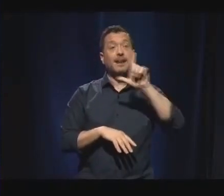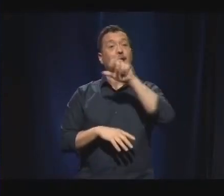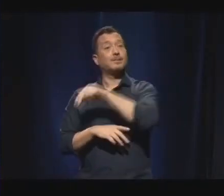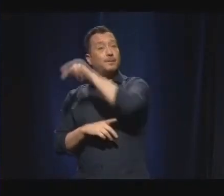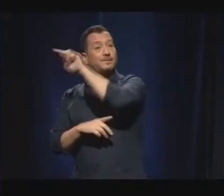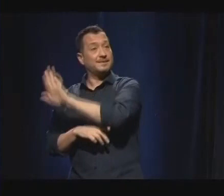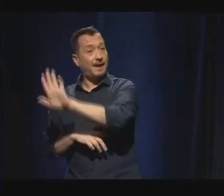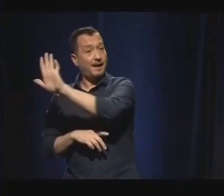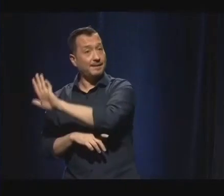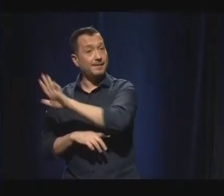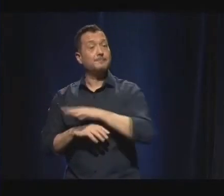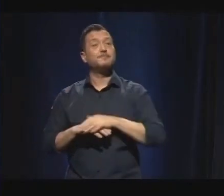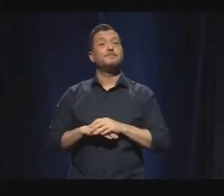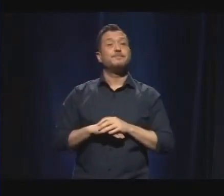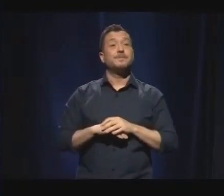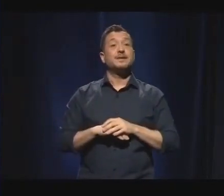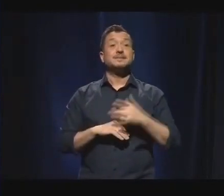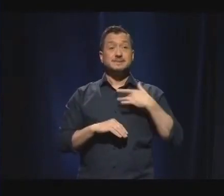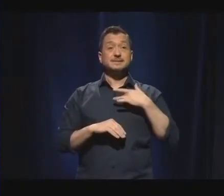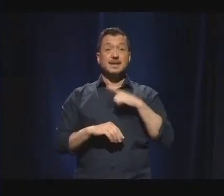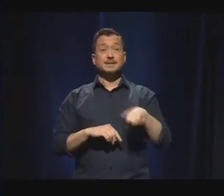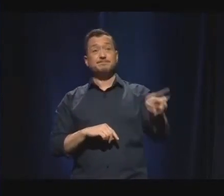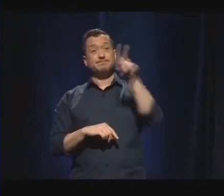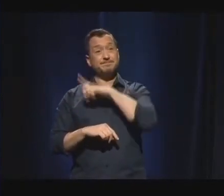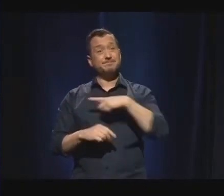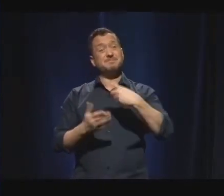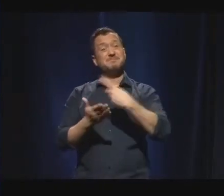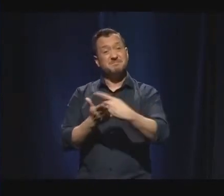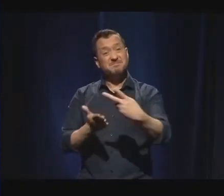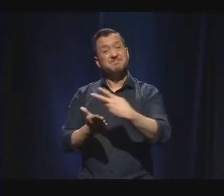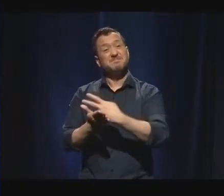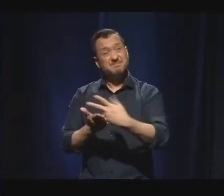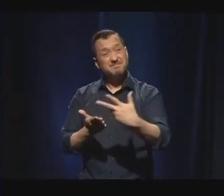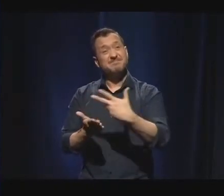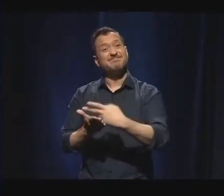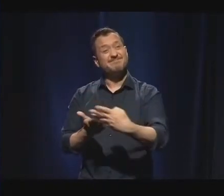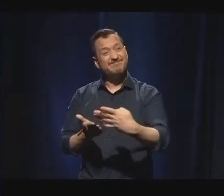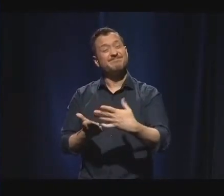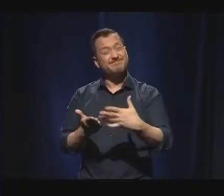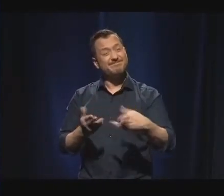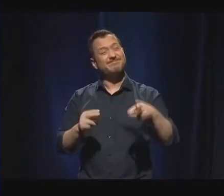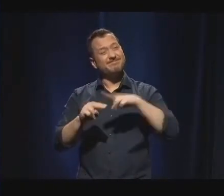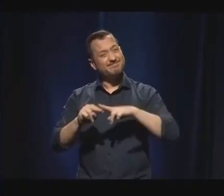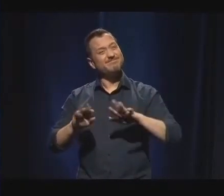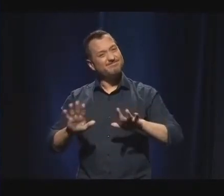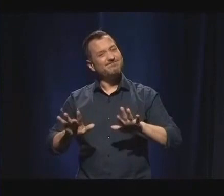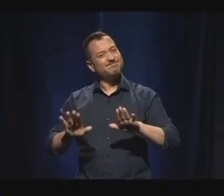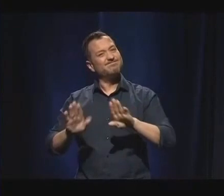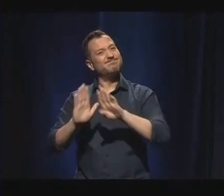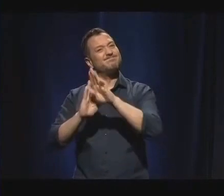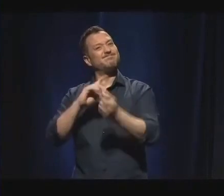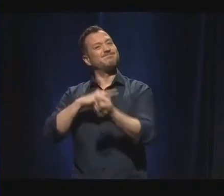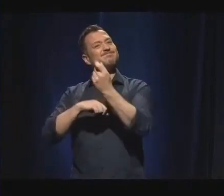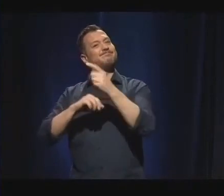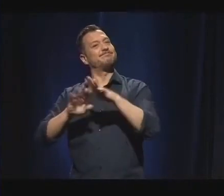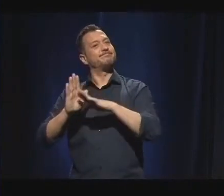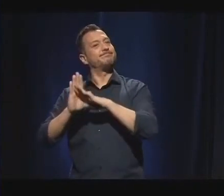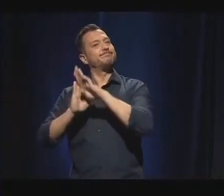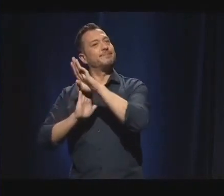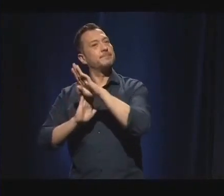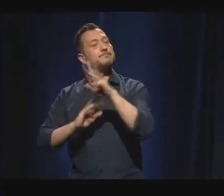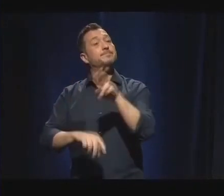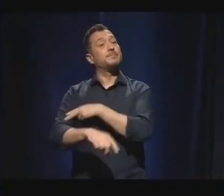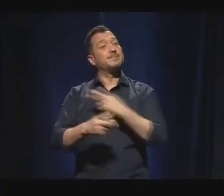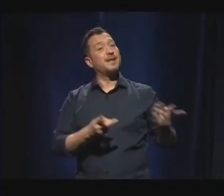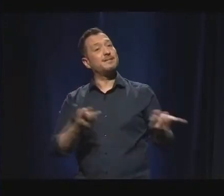que dans les prochaines semaines, il va y avoir une augmentation des cas et des hospitalisations. Donc, on ne